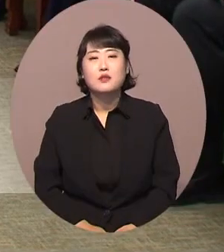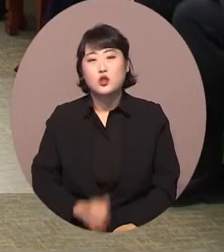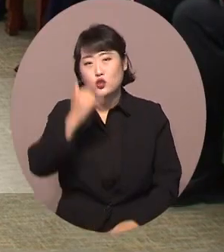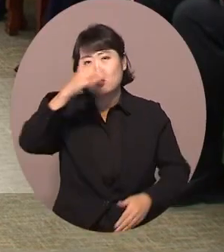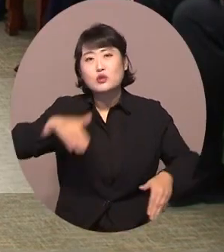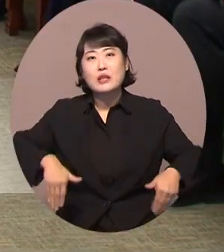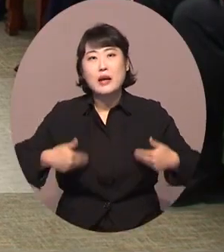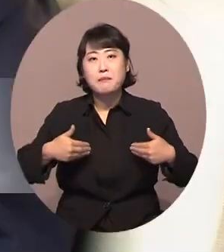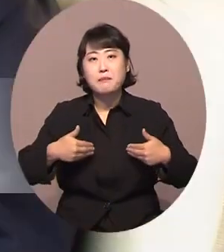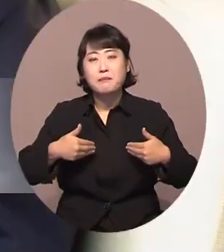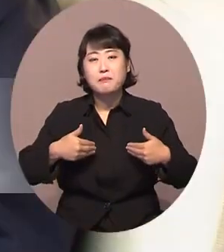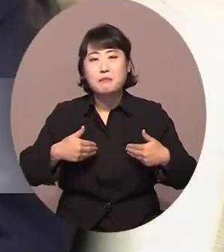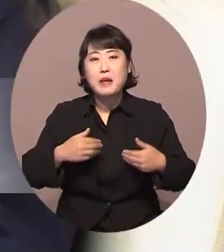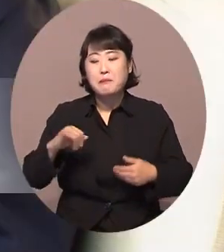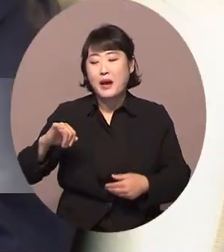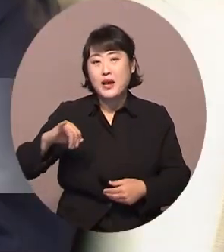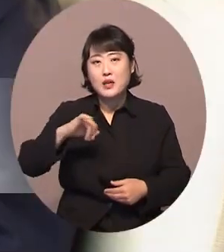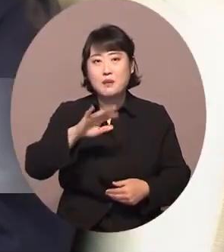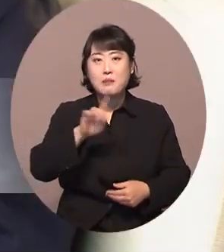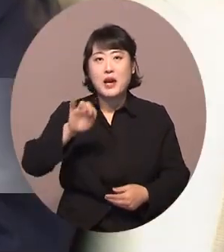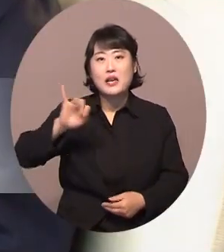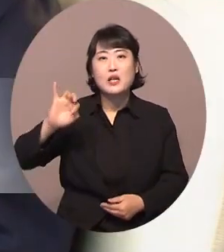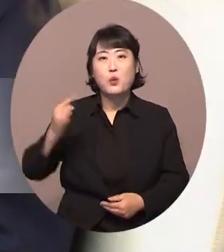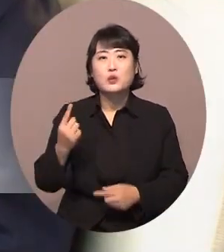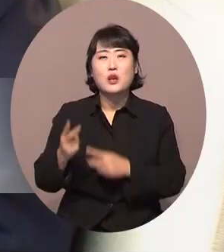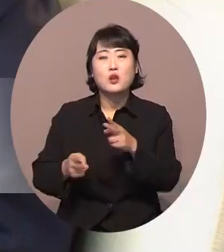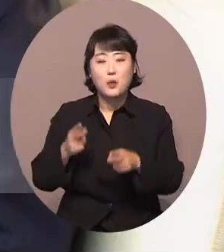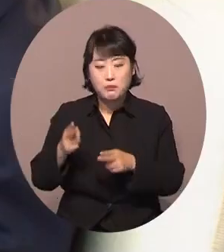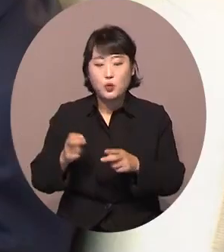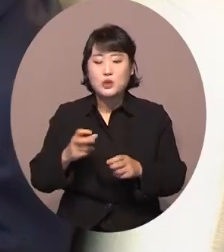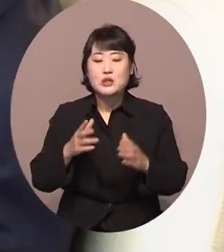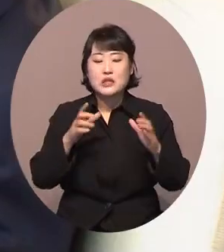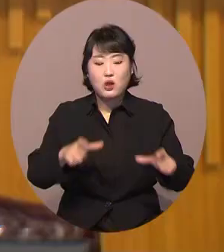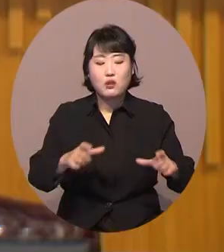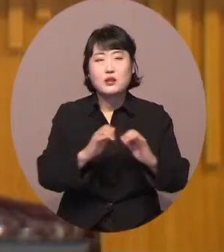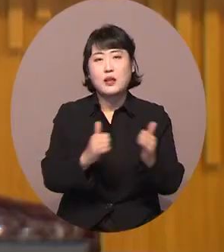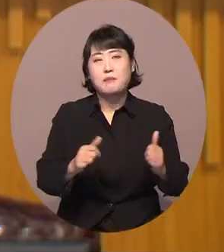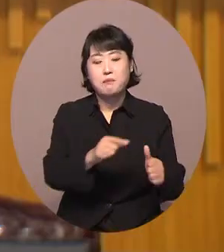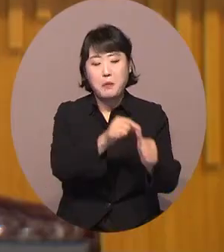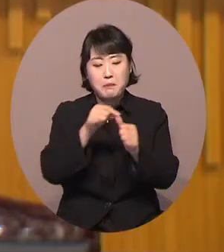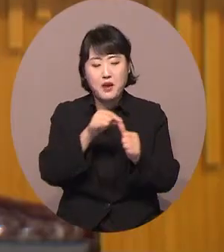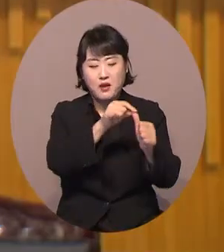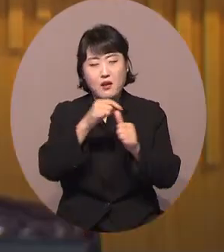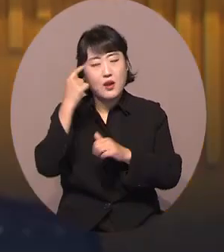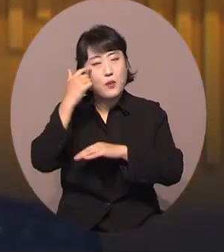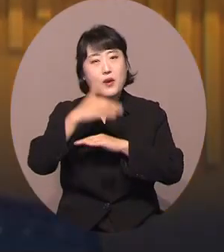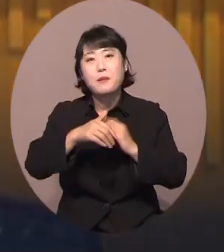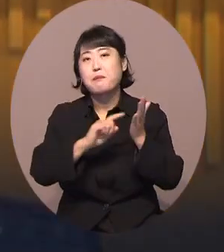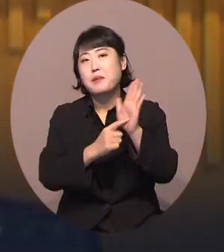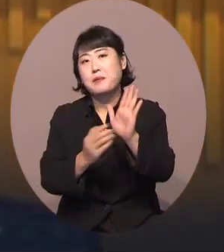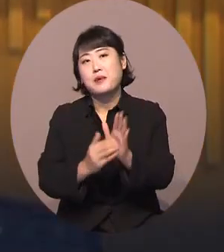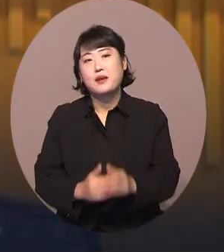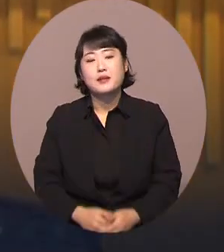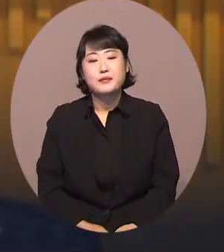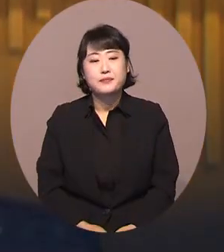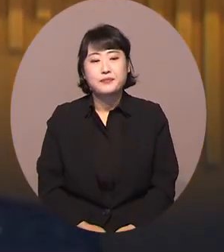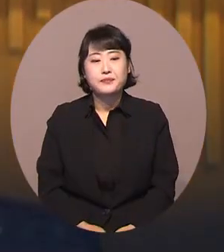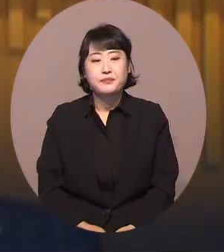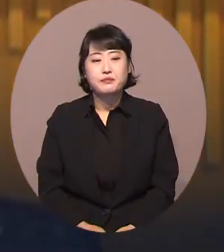전진 기지로 만들고 지역 인재를 적극 채용하겠다고 밝혔습니다 더 많은 인력들이